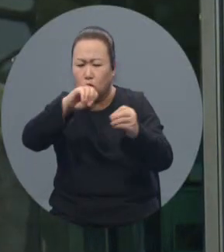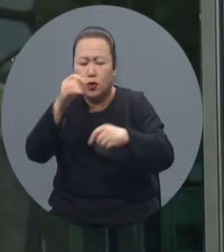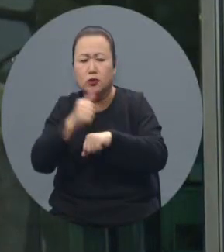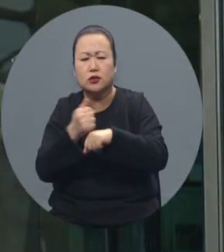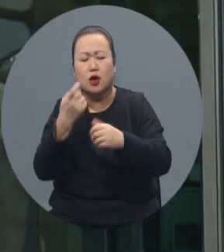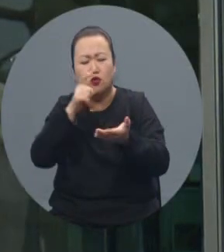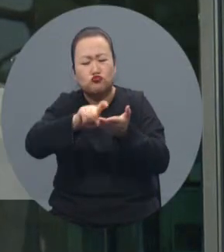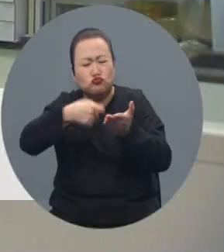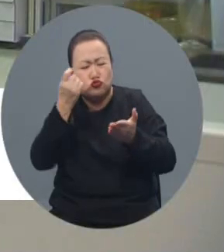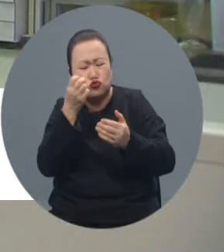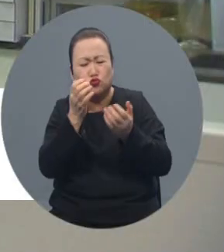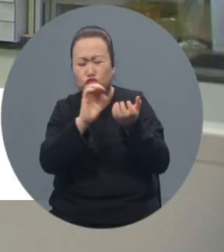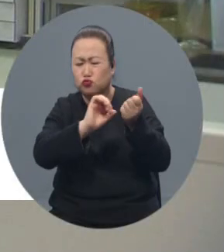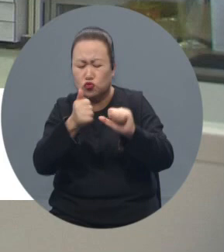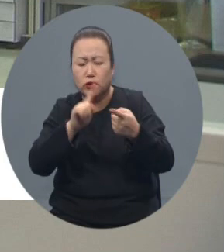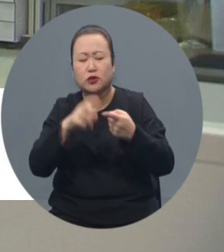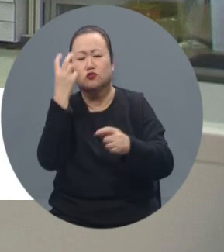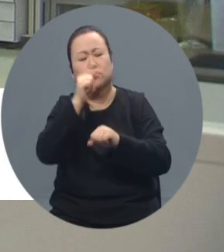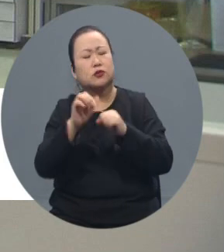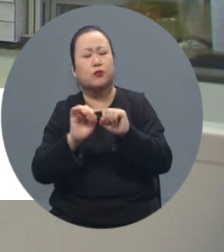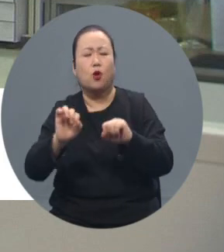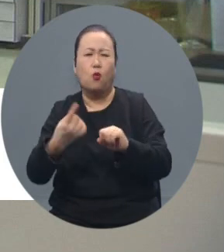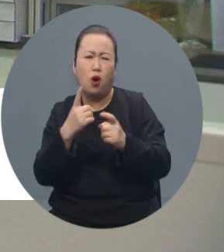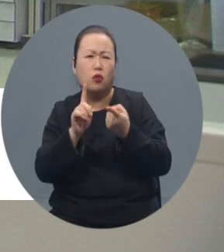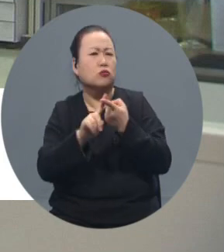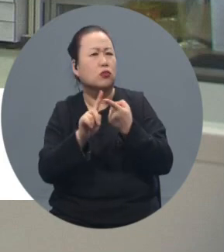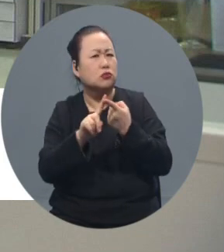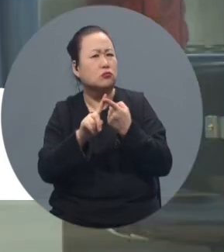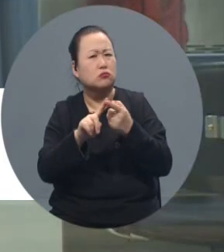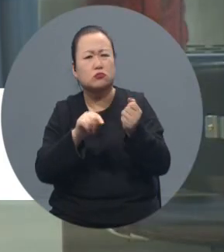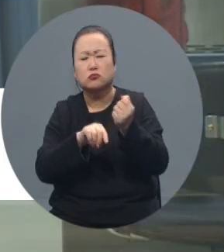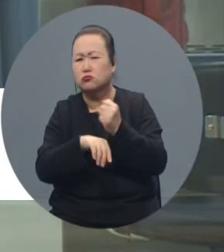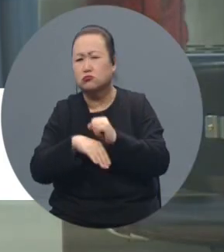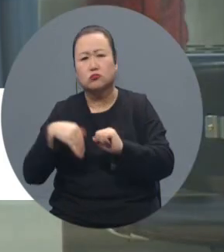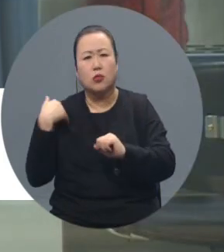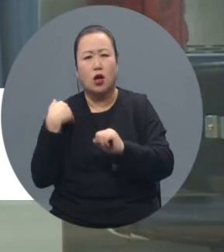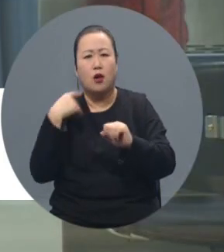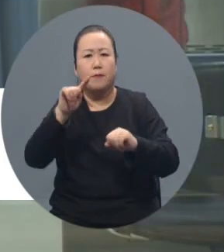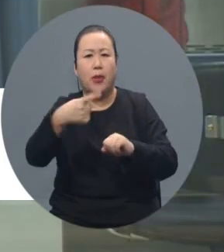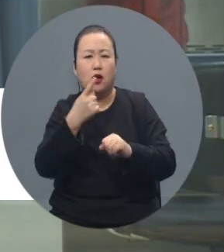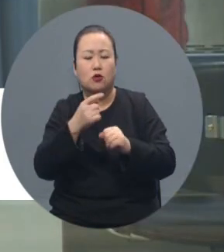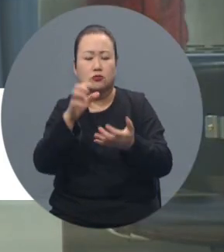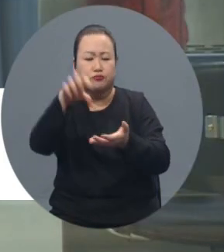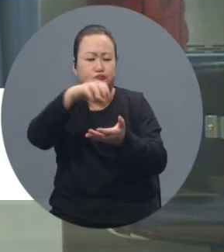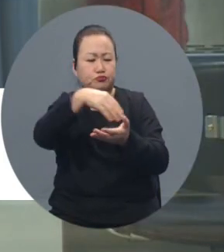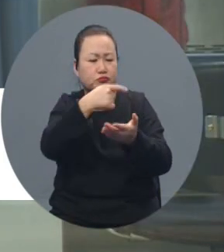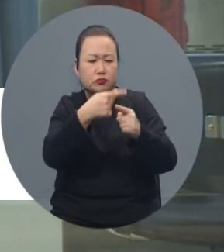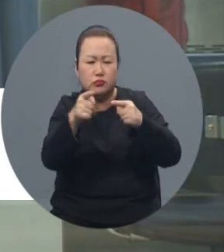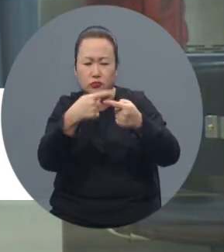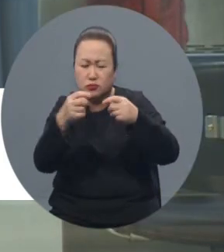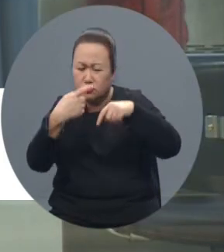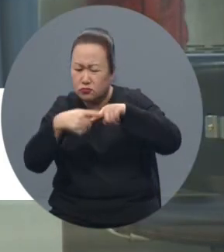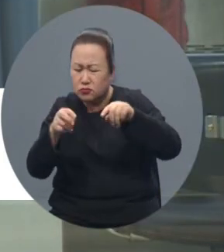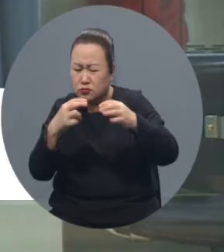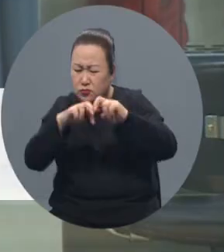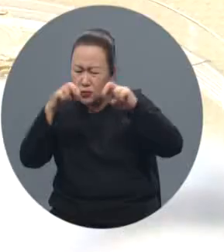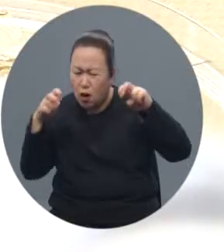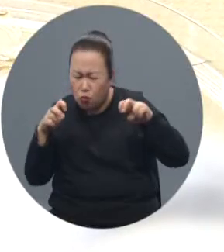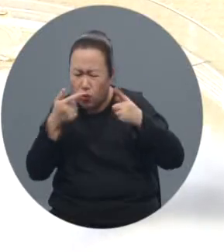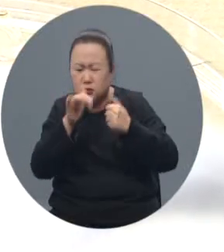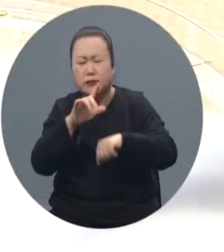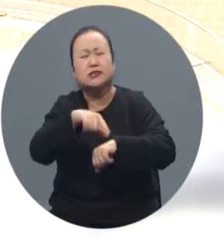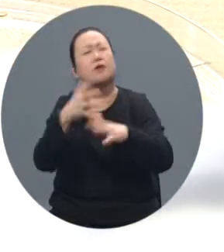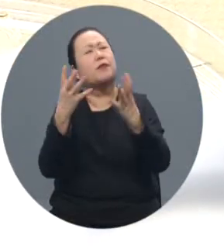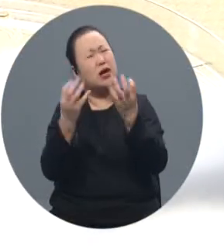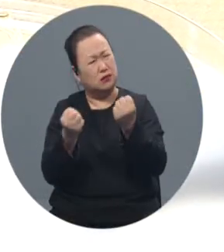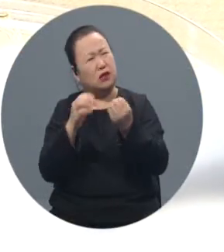국립수산과학원이 굴 폐사를 조사하고 나섰지만 원인은 오리무중입니다. 100건이 넘는 시료를 채취해 분석하고 있어 적지 않은